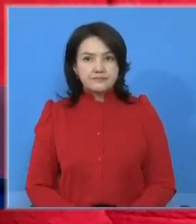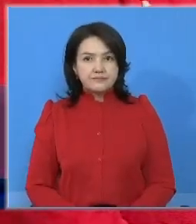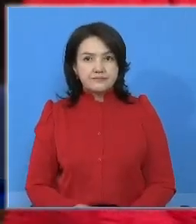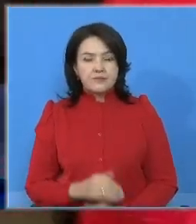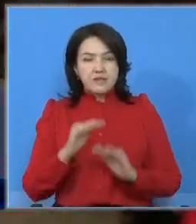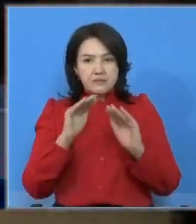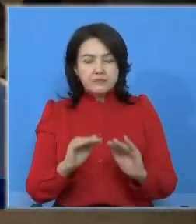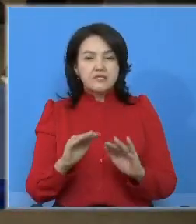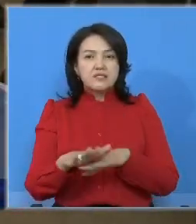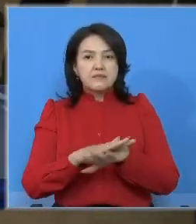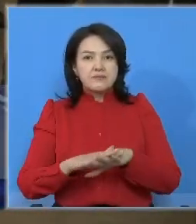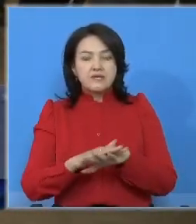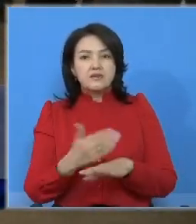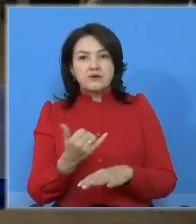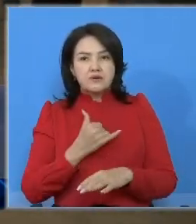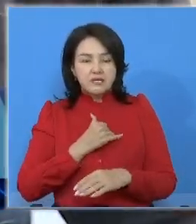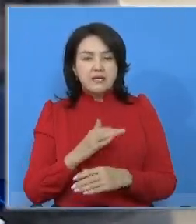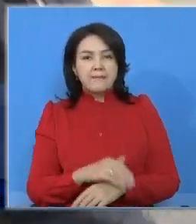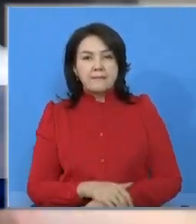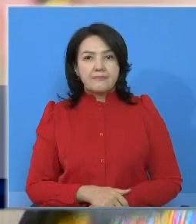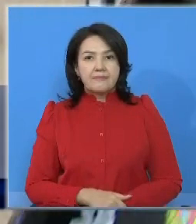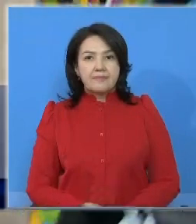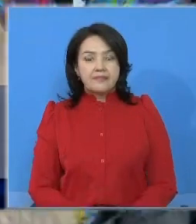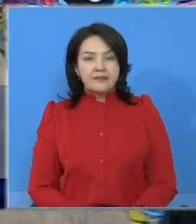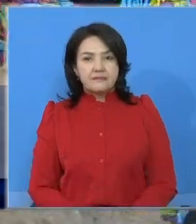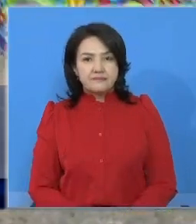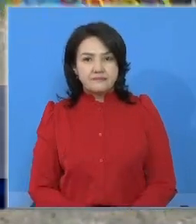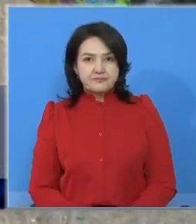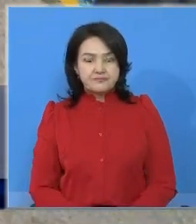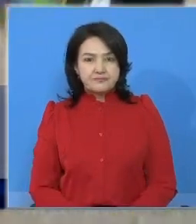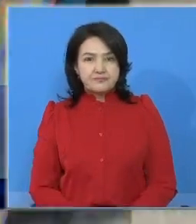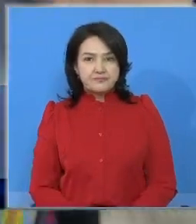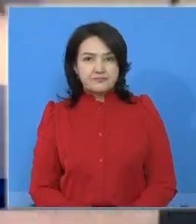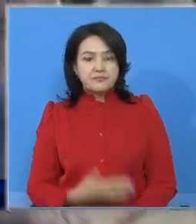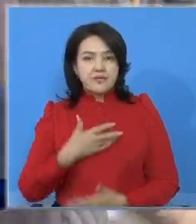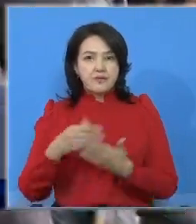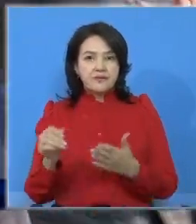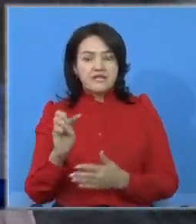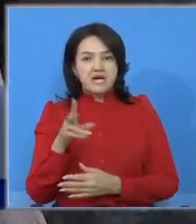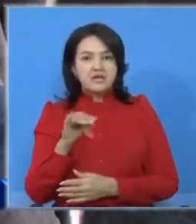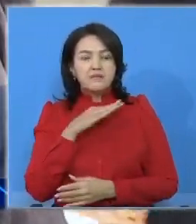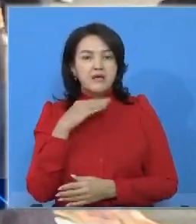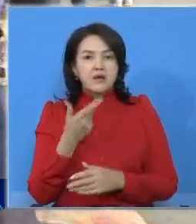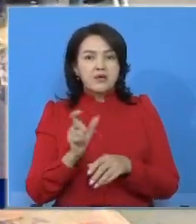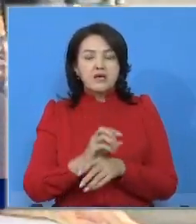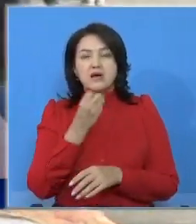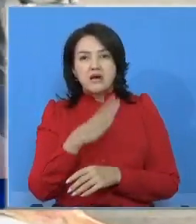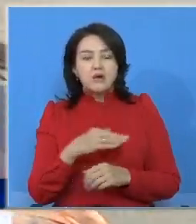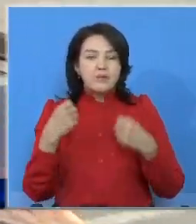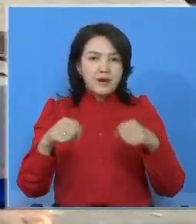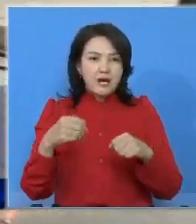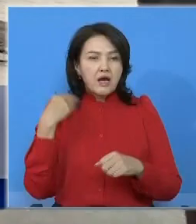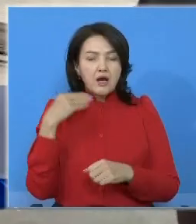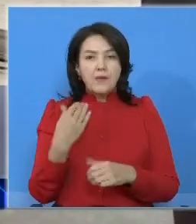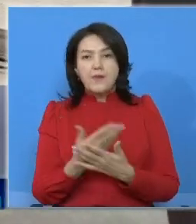Подешевле, чем на базаре, на рынке, подешевле. Таралдым, еталдым. Я купил тару мяса. Очень хорошая продукция.